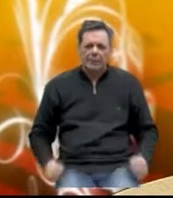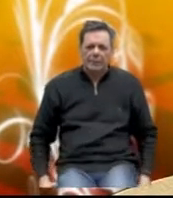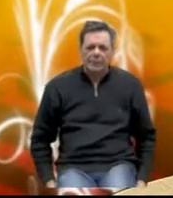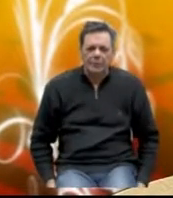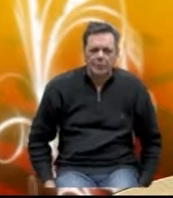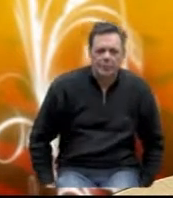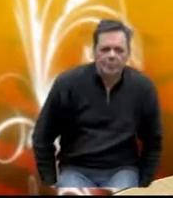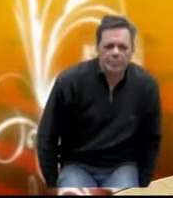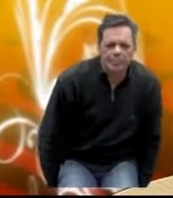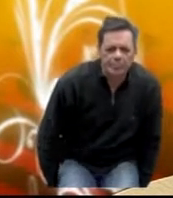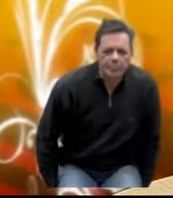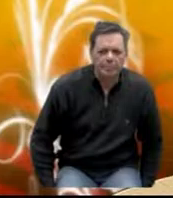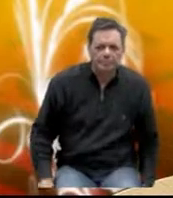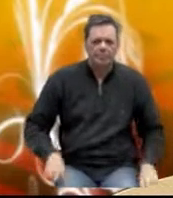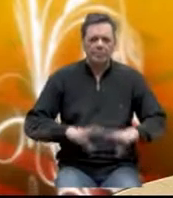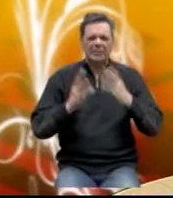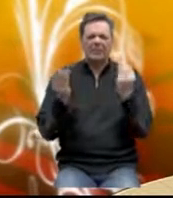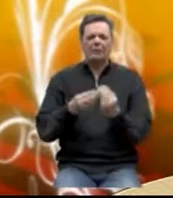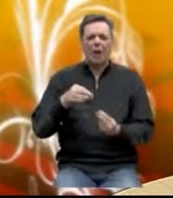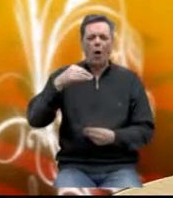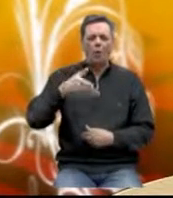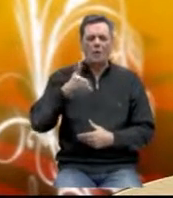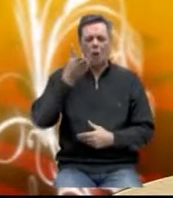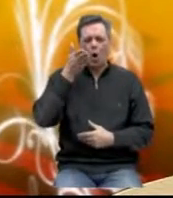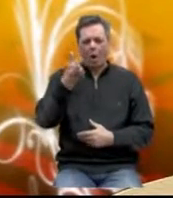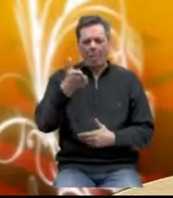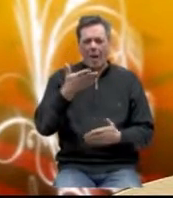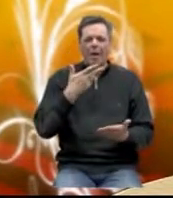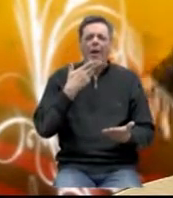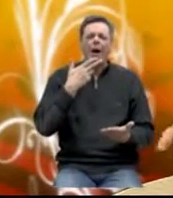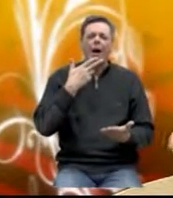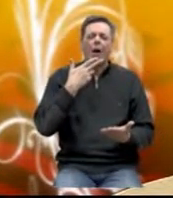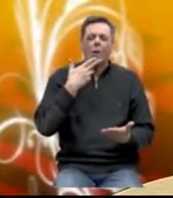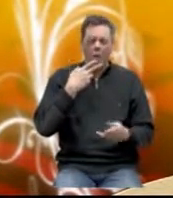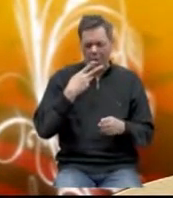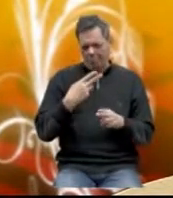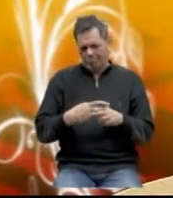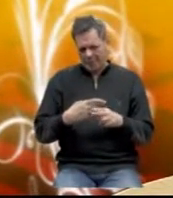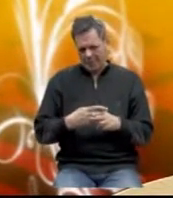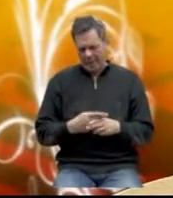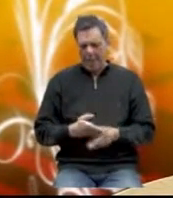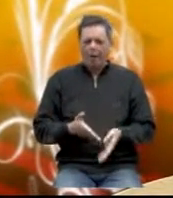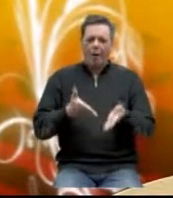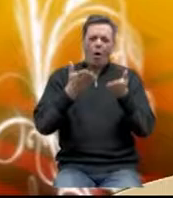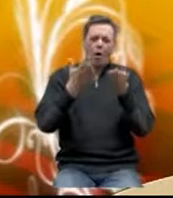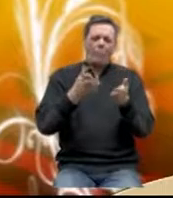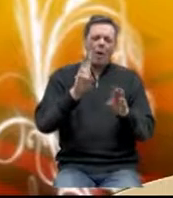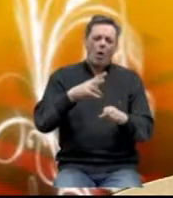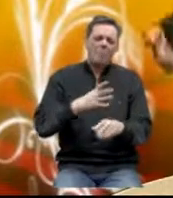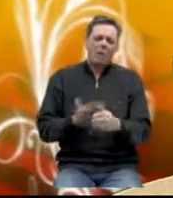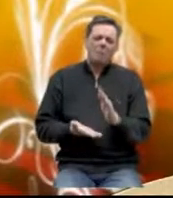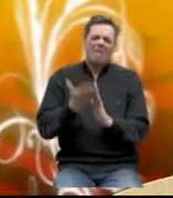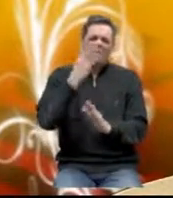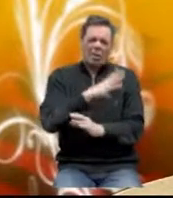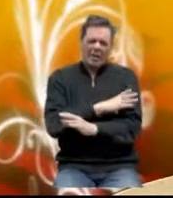ali sve ovisi o onome koji je atakiran, hoću reći koji se razbolio, o onom koji ima visoki tlak, koji